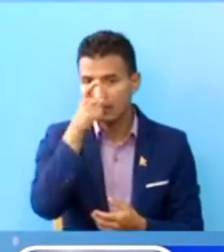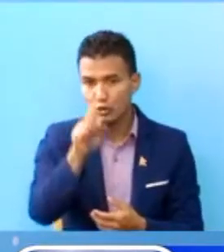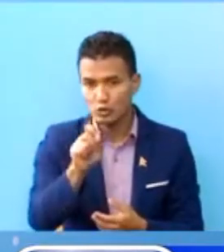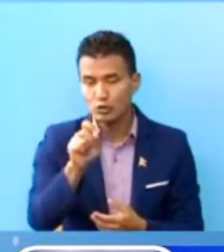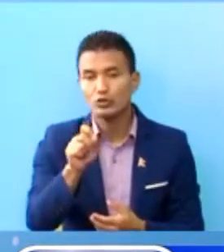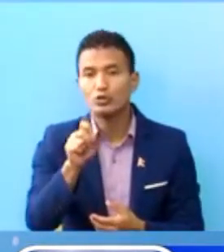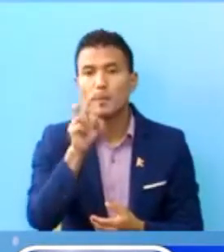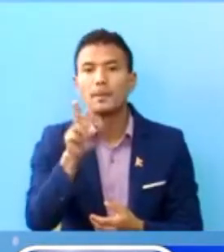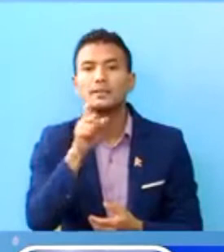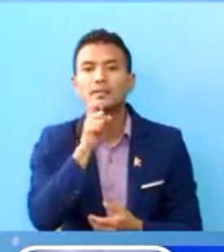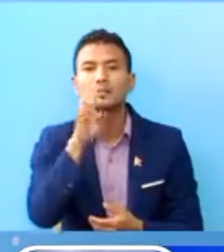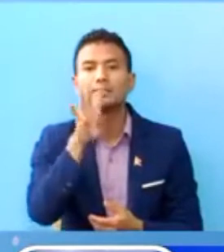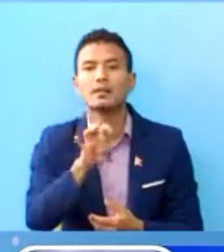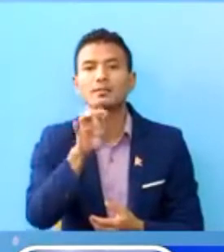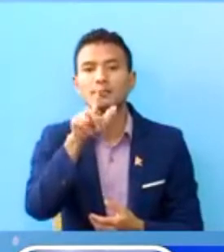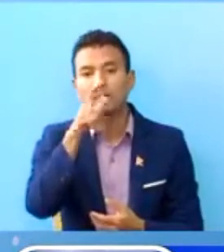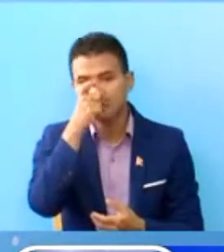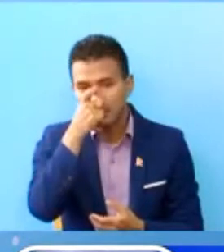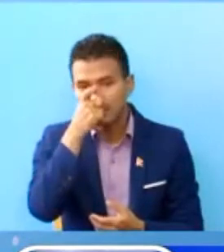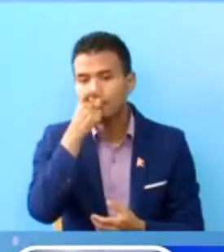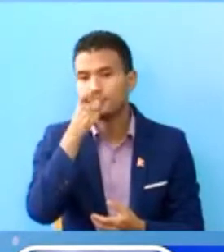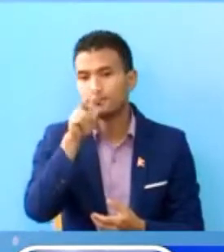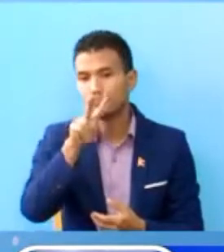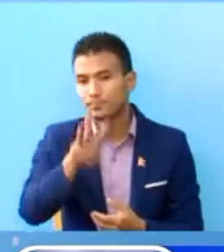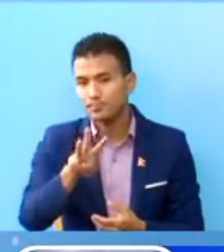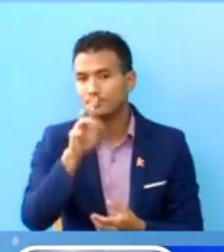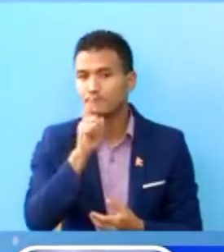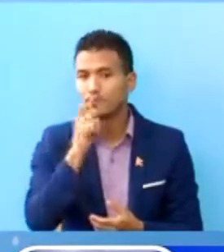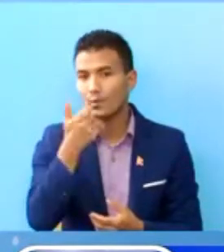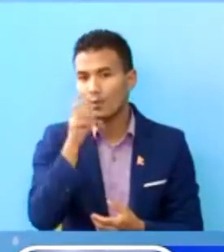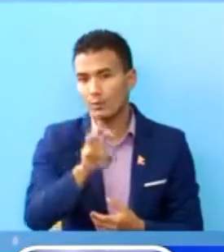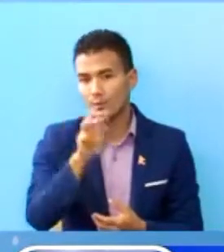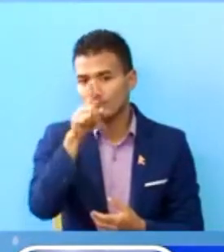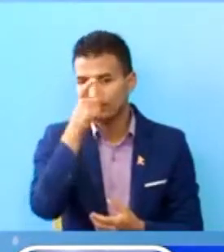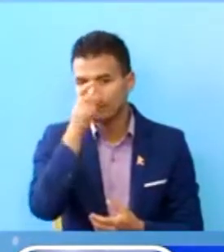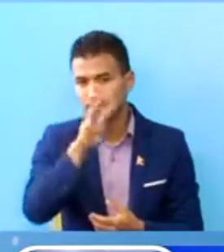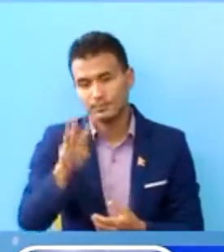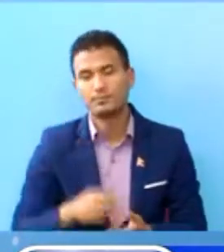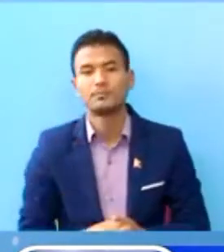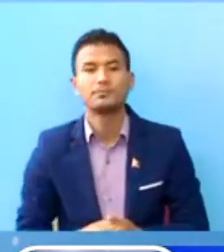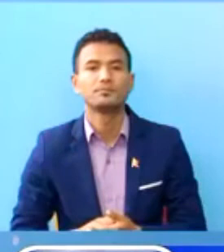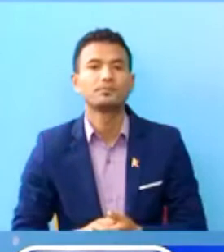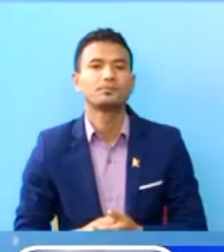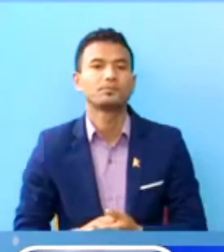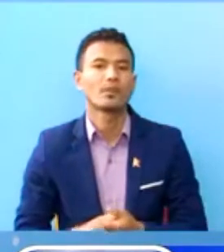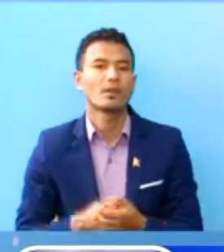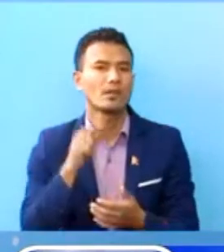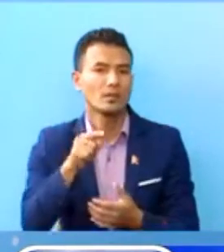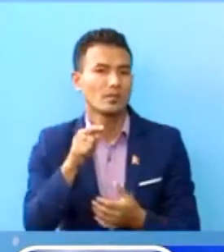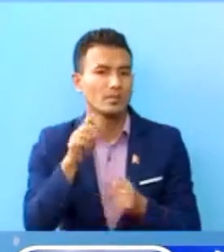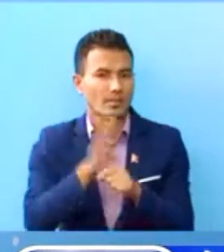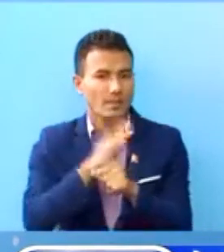4,710, 22 गते 4,700 र 23 गते 6,133। र त्यो